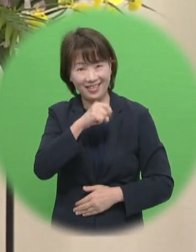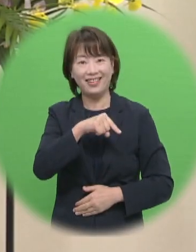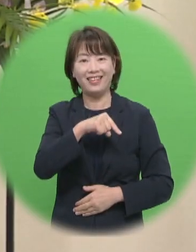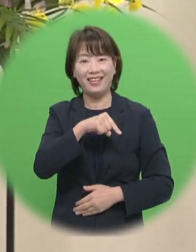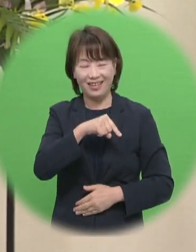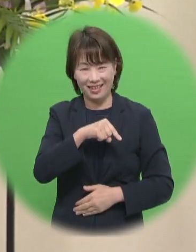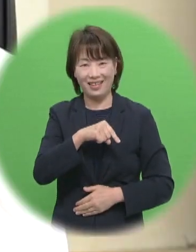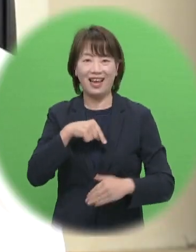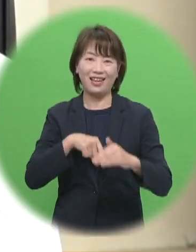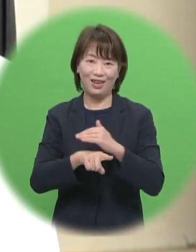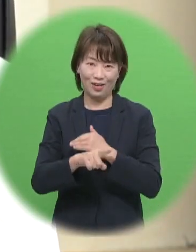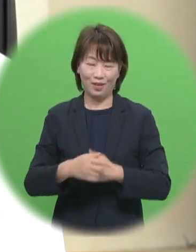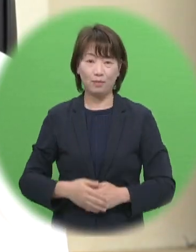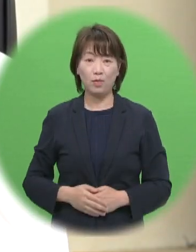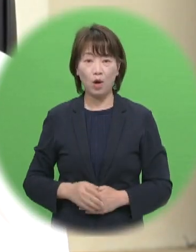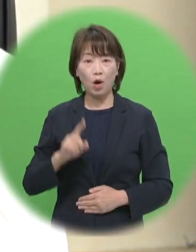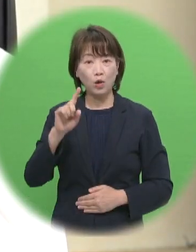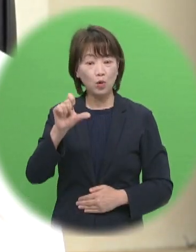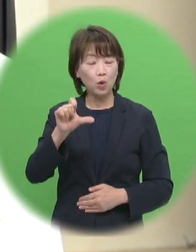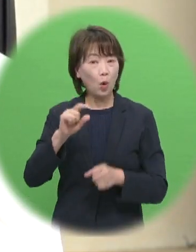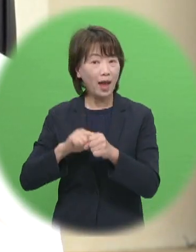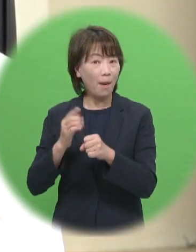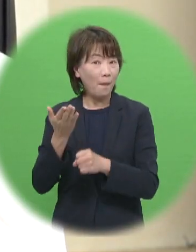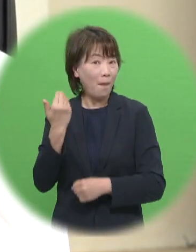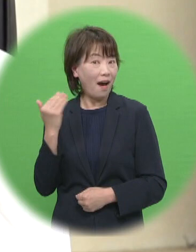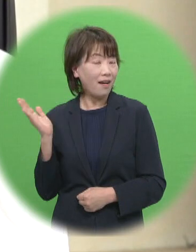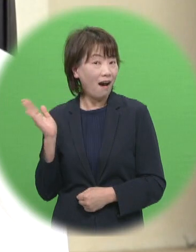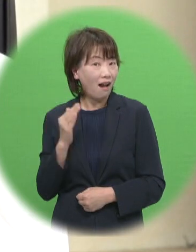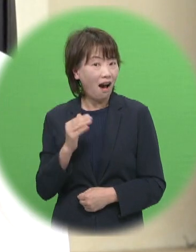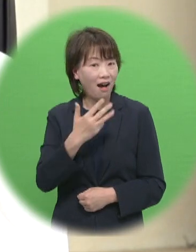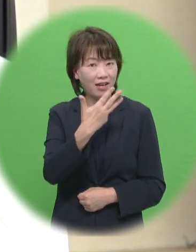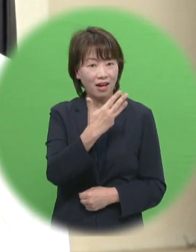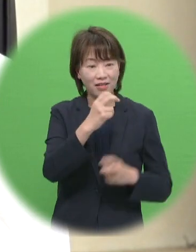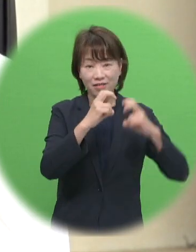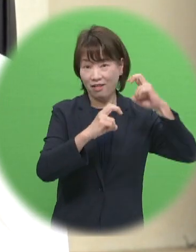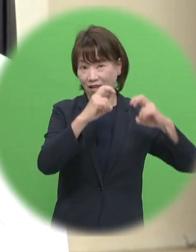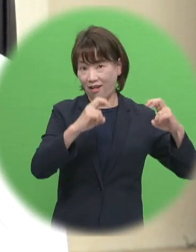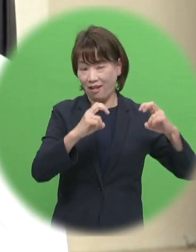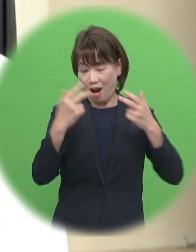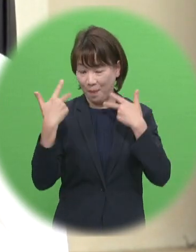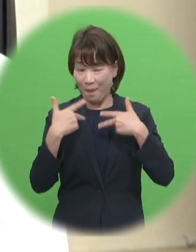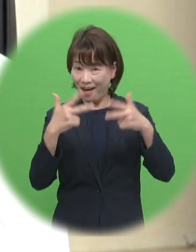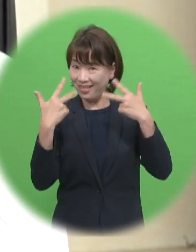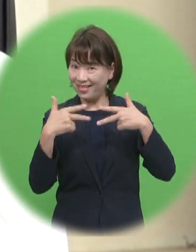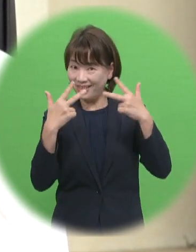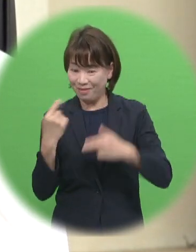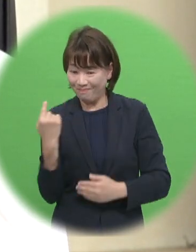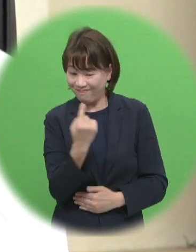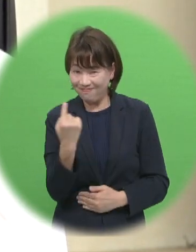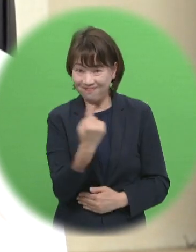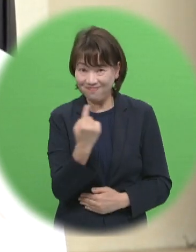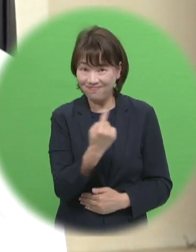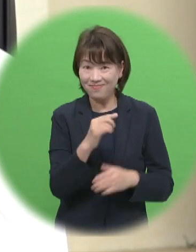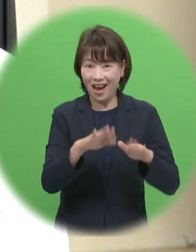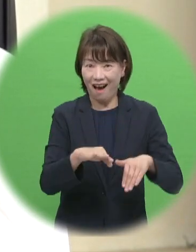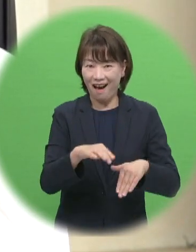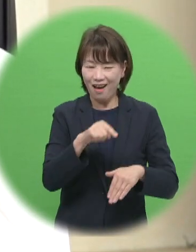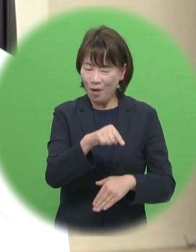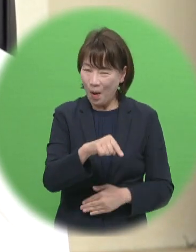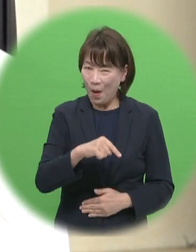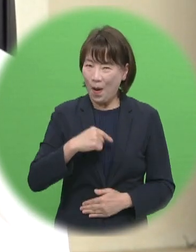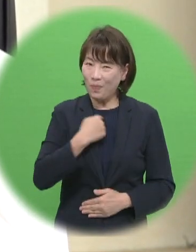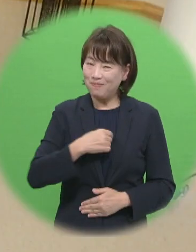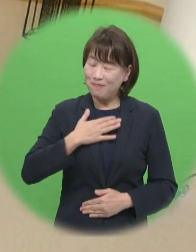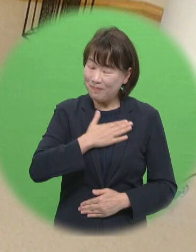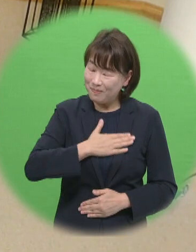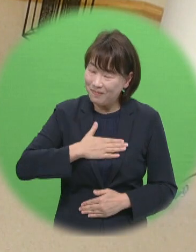が一つですね。15年前から八ヶ岳にはたびたび毎週かな訪れていたんですけどね、でも本当心身ともに癒